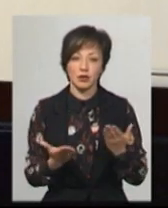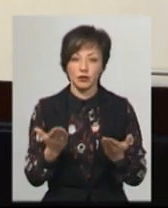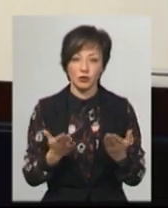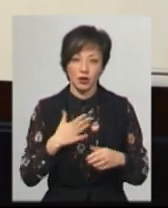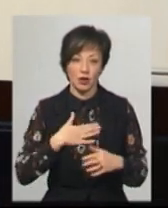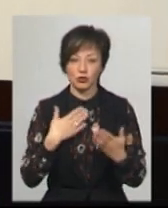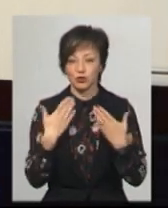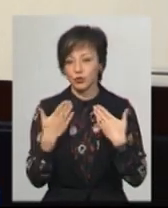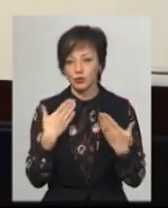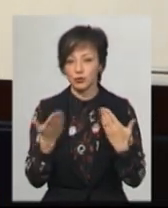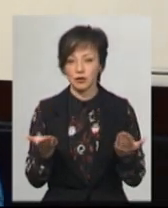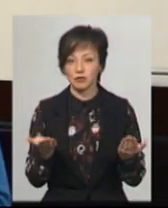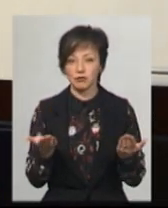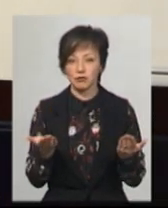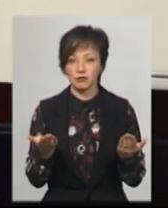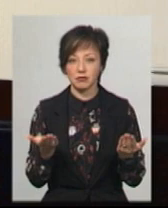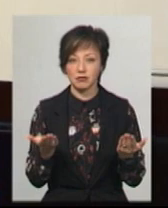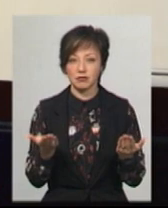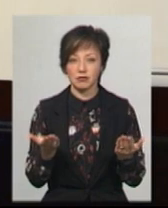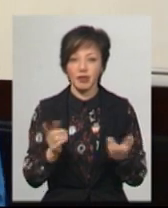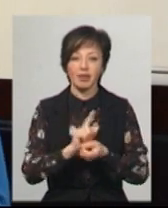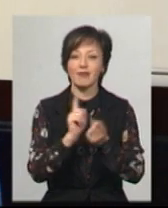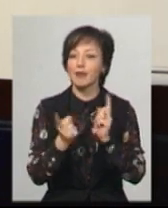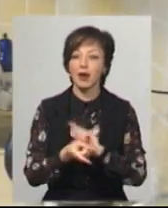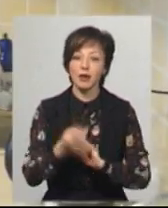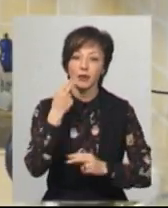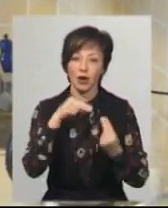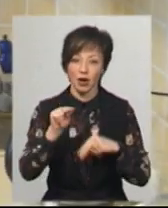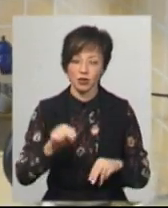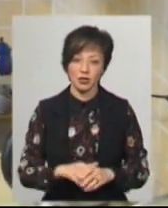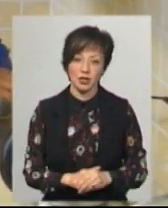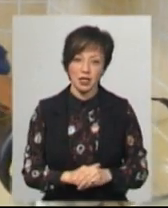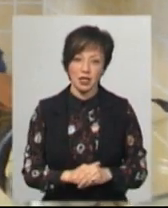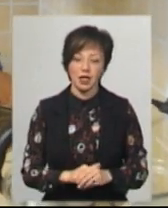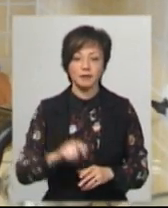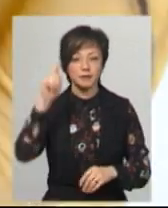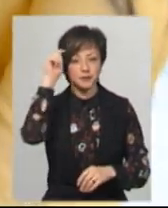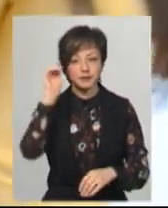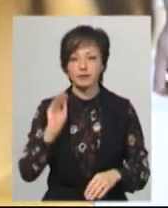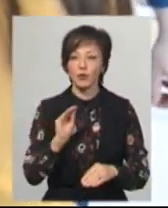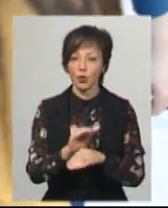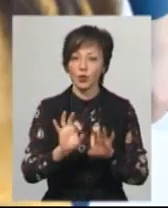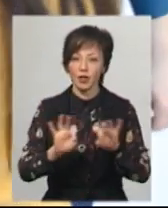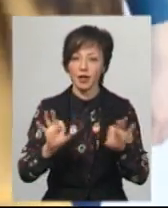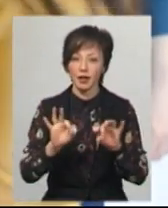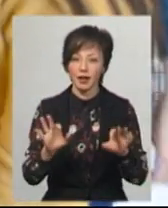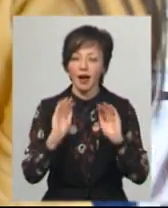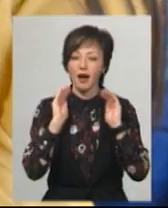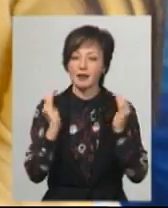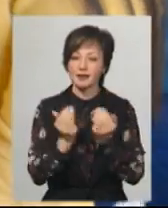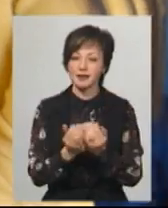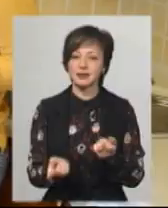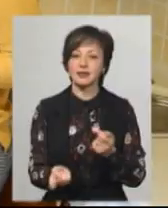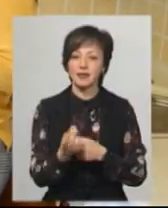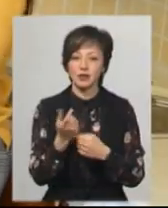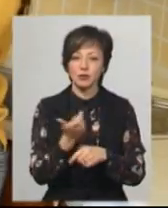наші стосунки один з одним, то вони навпаки покращилися. Сергій Паламорчук додає, під час карантину з'явилося більше часу